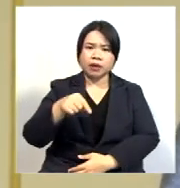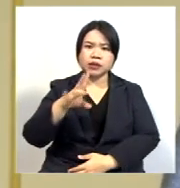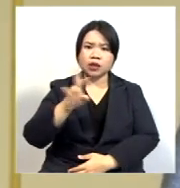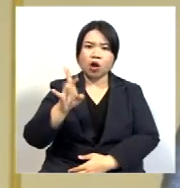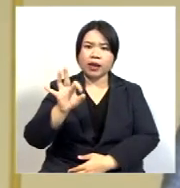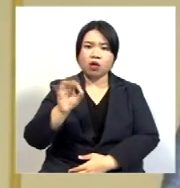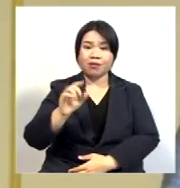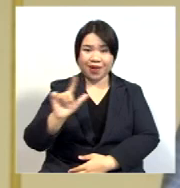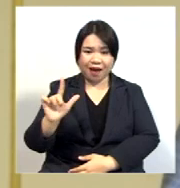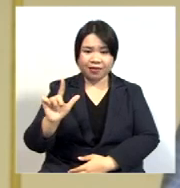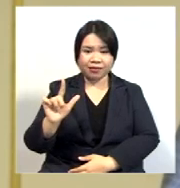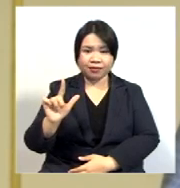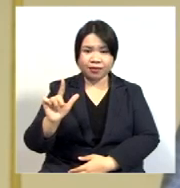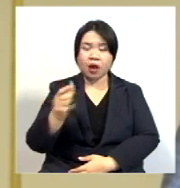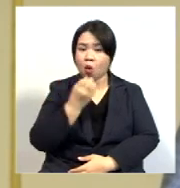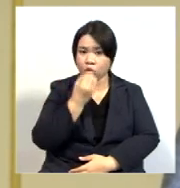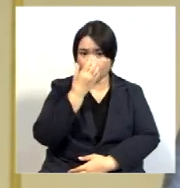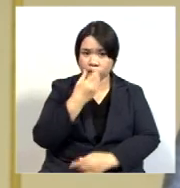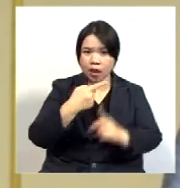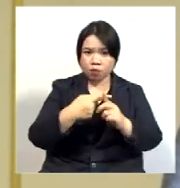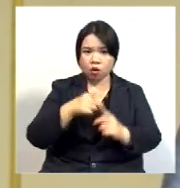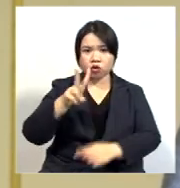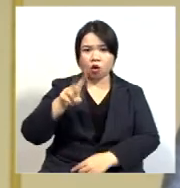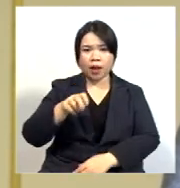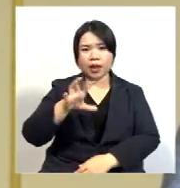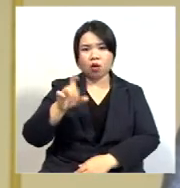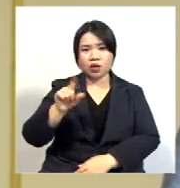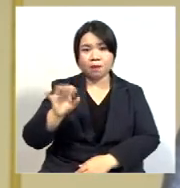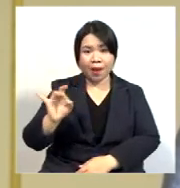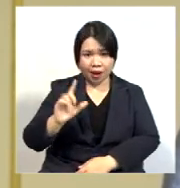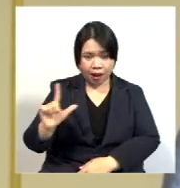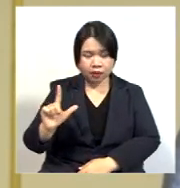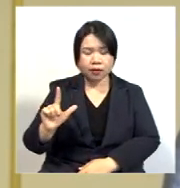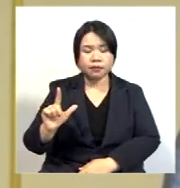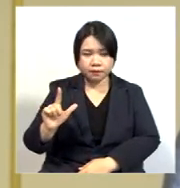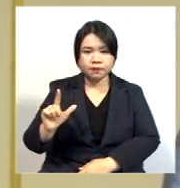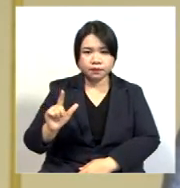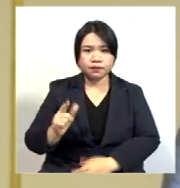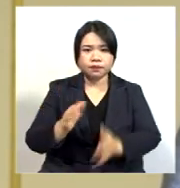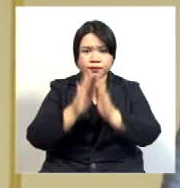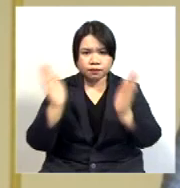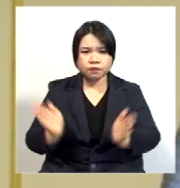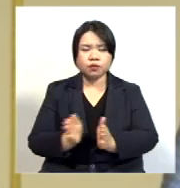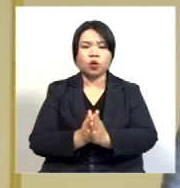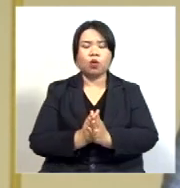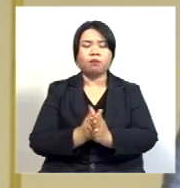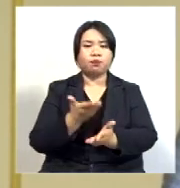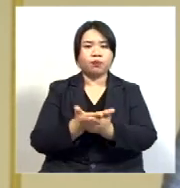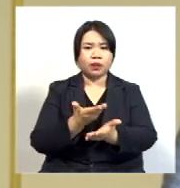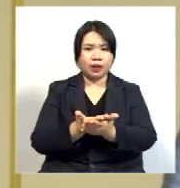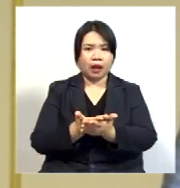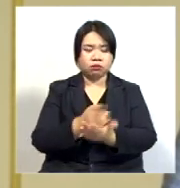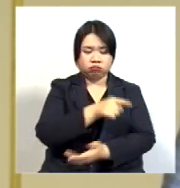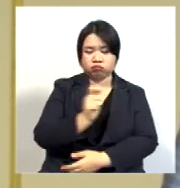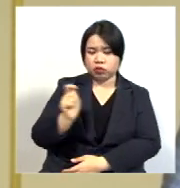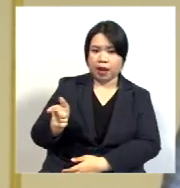านบาทนะครับแล้วก็ดอกเบี้ย 2,528 ล้านบาทนะครับรวมเป็นเงินที่จะต้องช